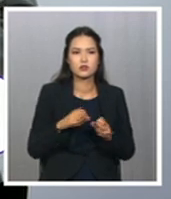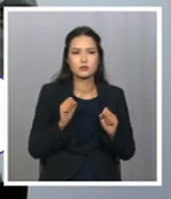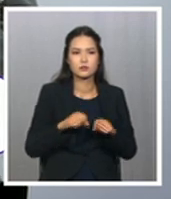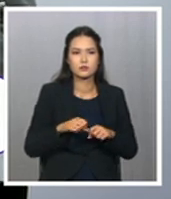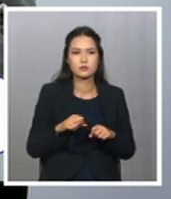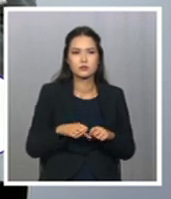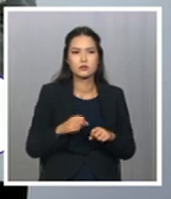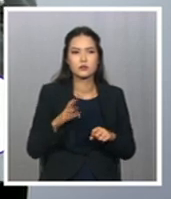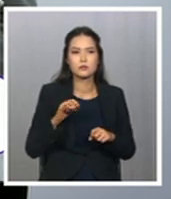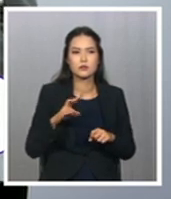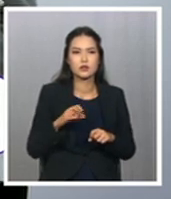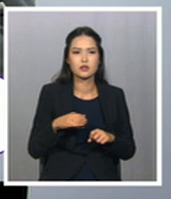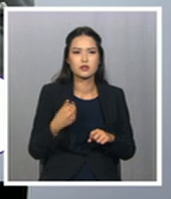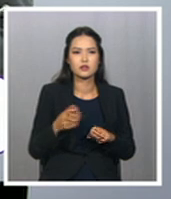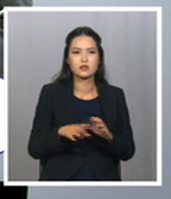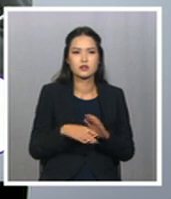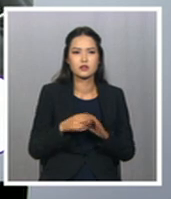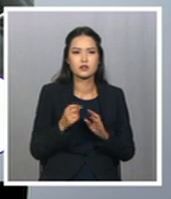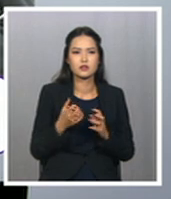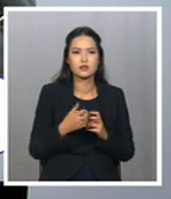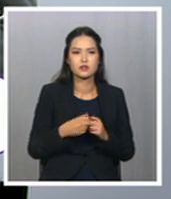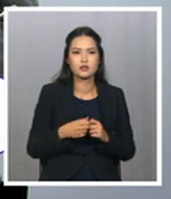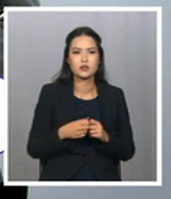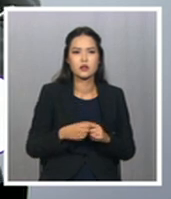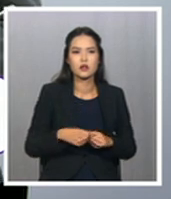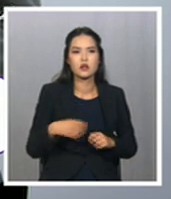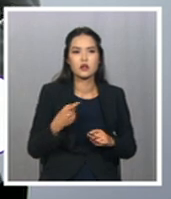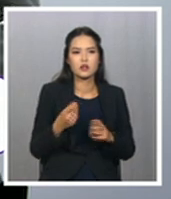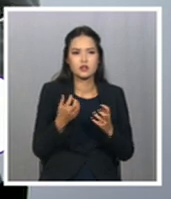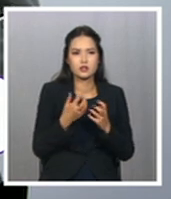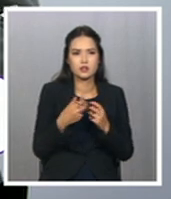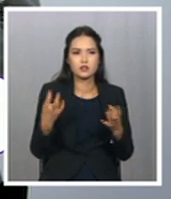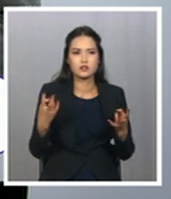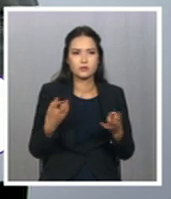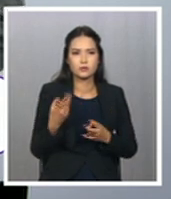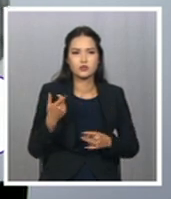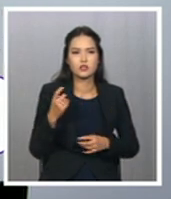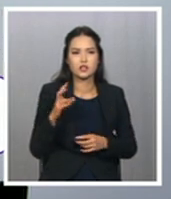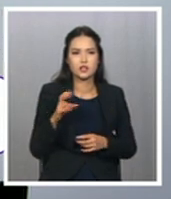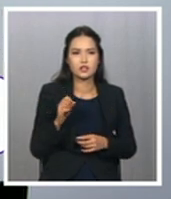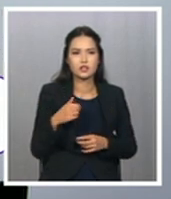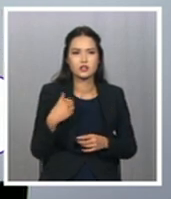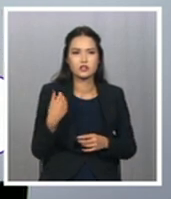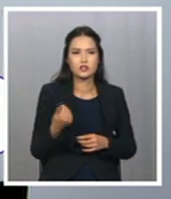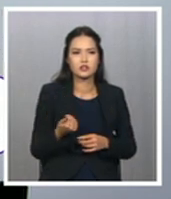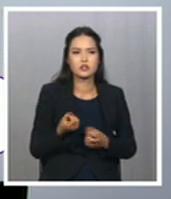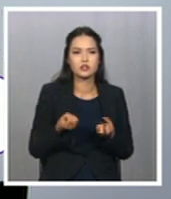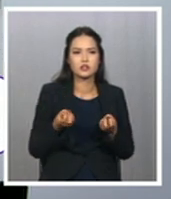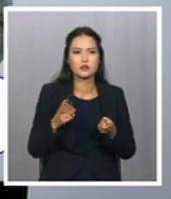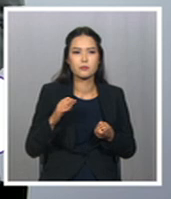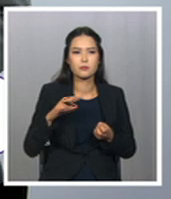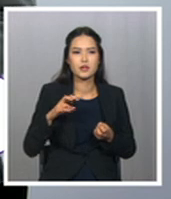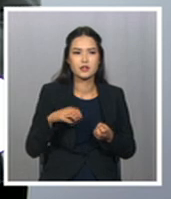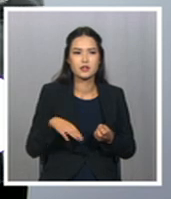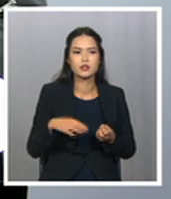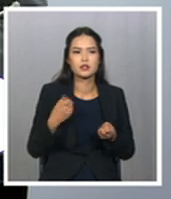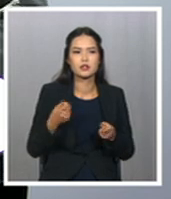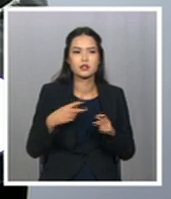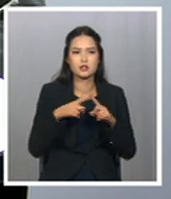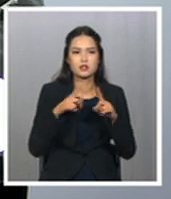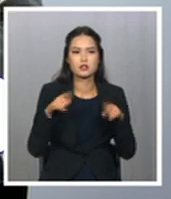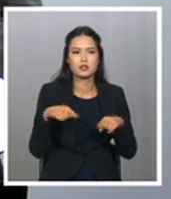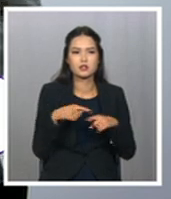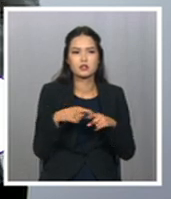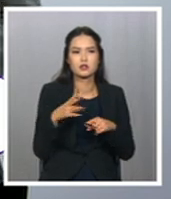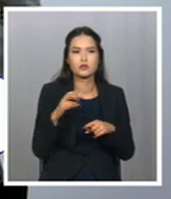маңызды. Оның мүмкіндігін анықтау үшін генетик ғалым Пеннет арнайы торды ұйымдастырған болатын. Ол торды қазір